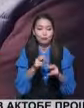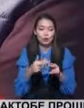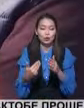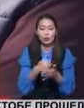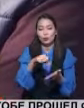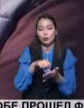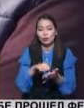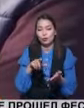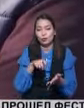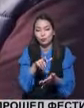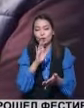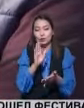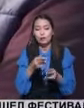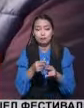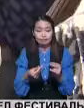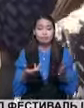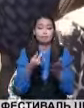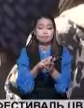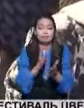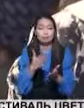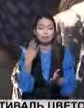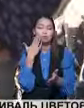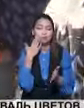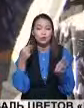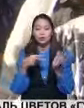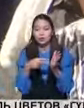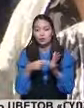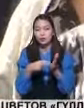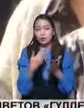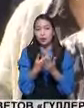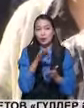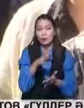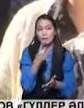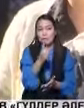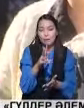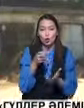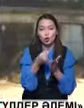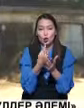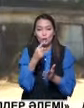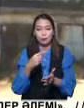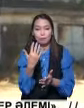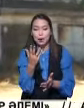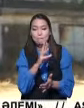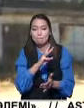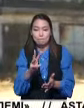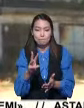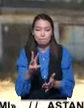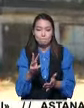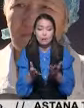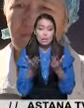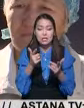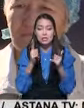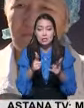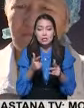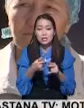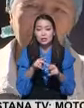другом месте, либо выплатят компенсацию. По предварительной оценке она составит от 1 000 000 до 1,5 млн тенге. В случае не согласны с данной оценкой,